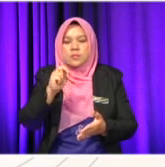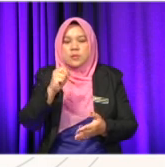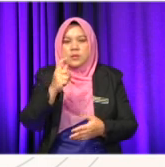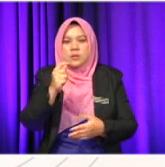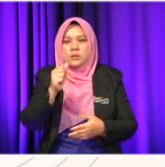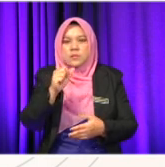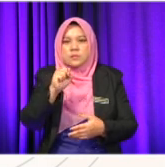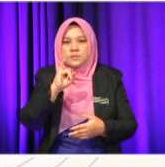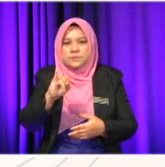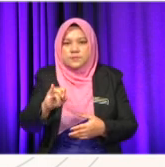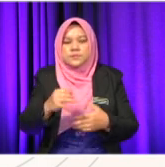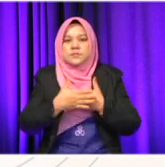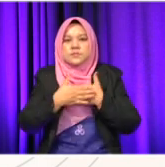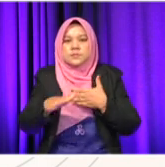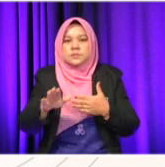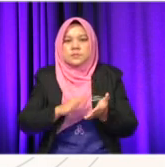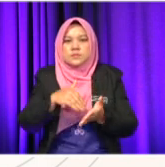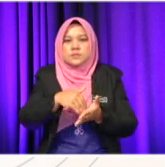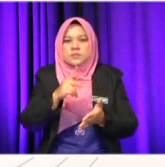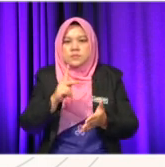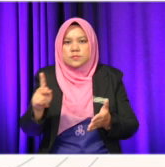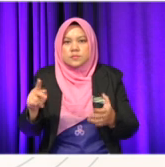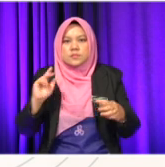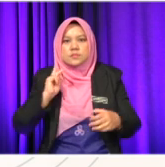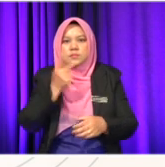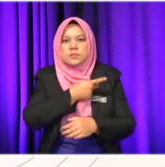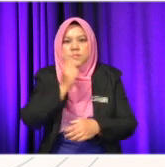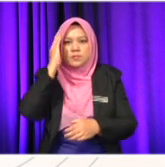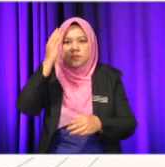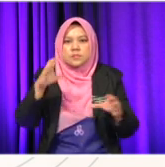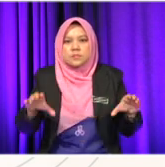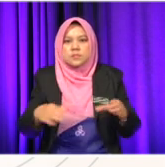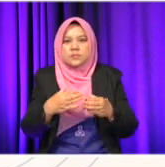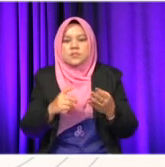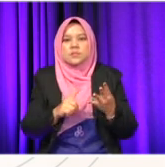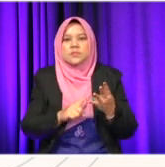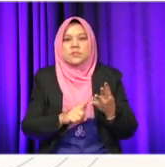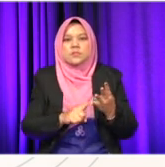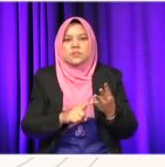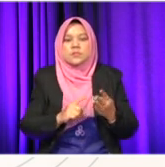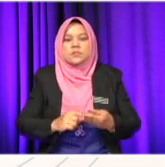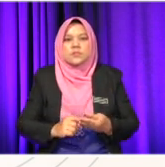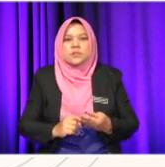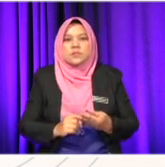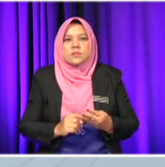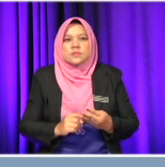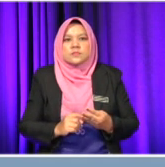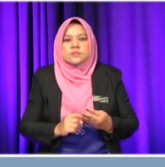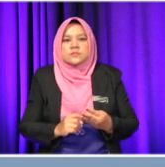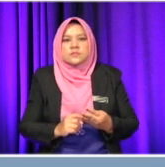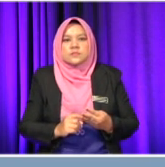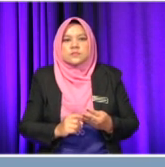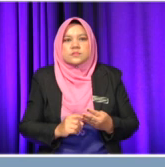selepas kita bangunkan kita akan buat yang keempat fase yang